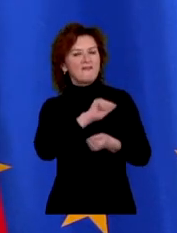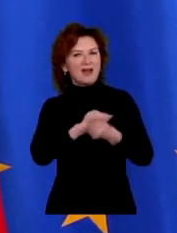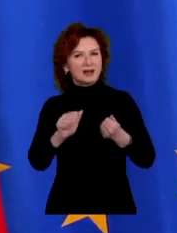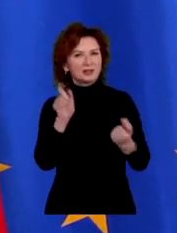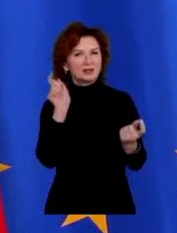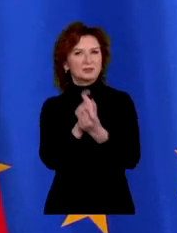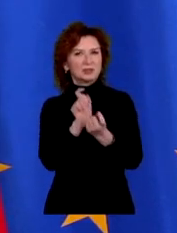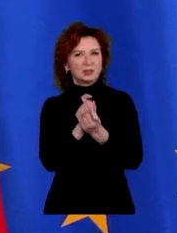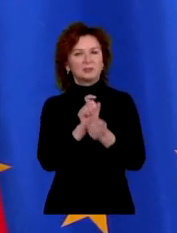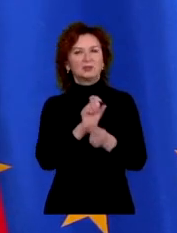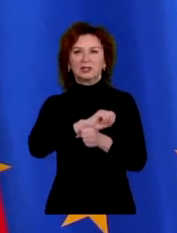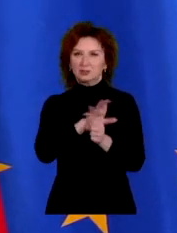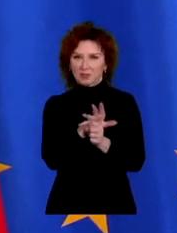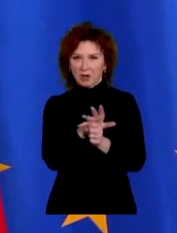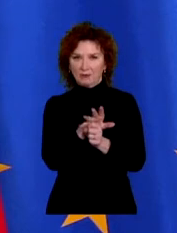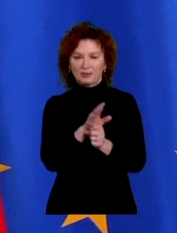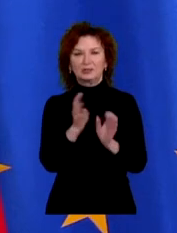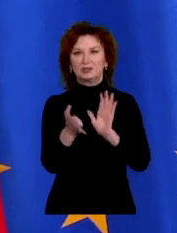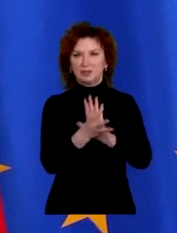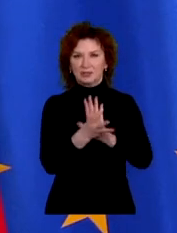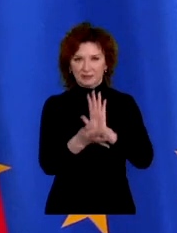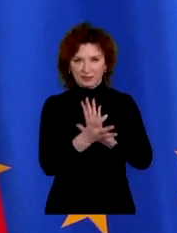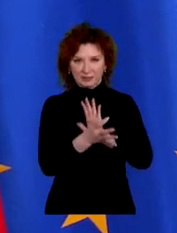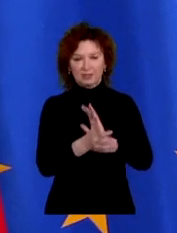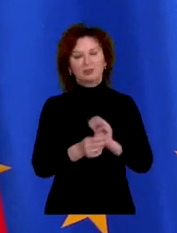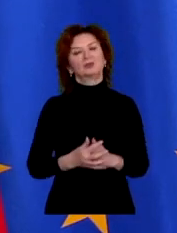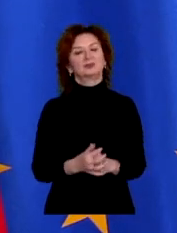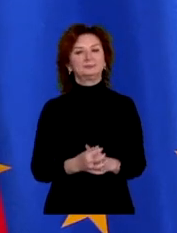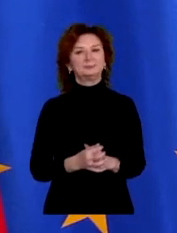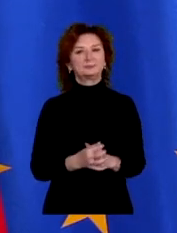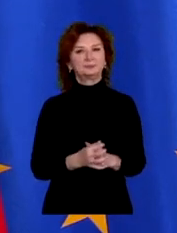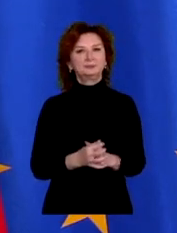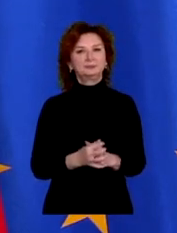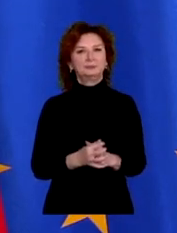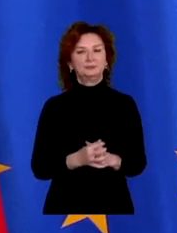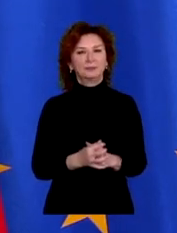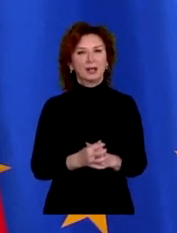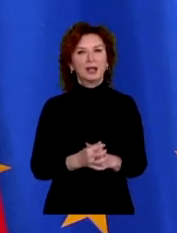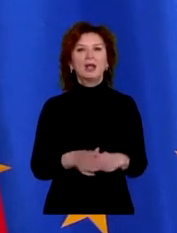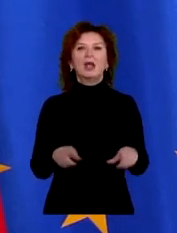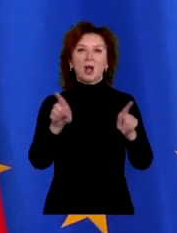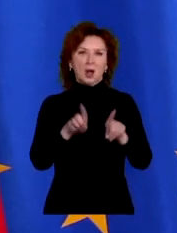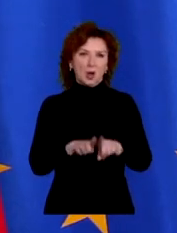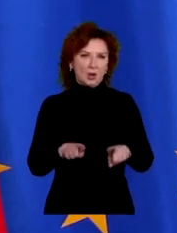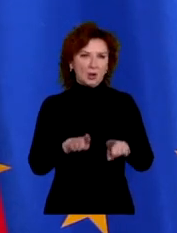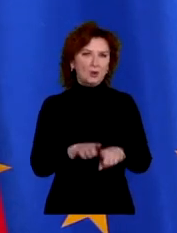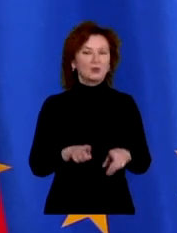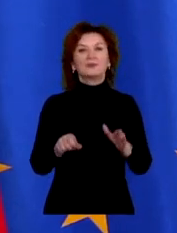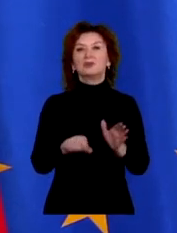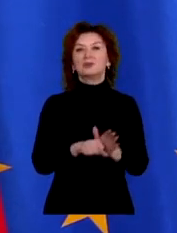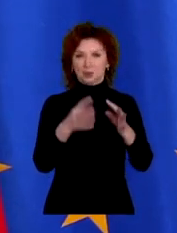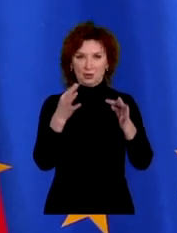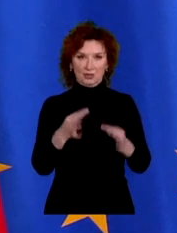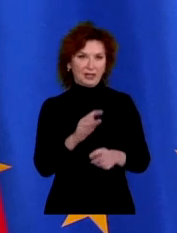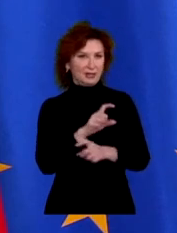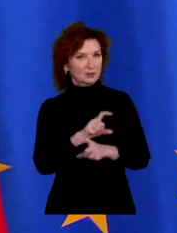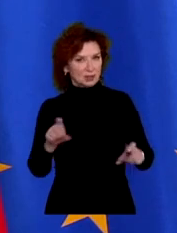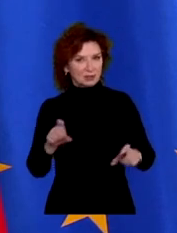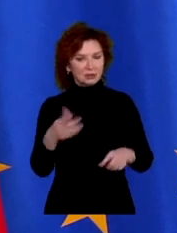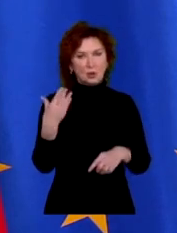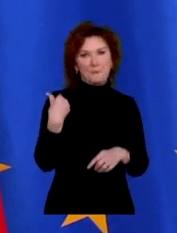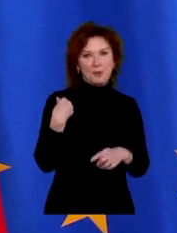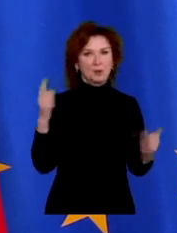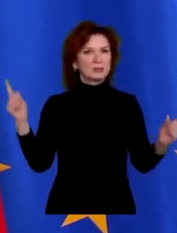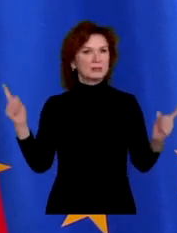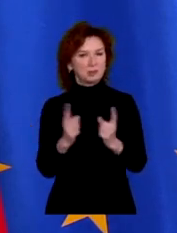Wymiany Informacji COVID-19 w ramach V4. Wzmiankuję też dotychczasowe spotkania ministrów